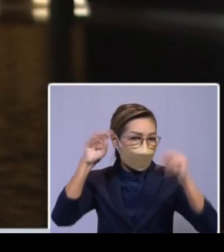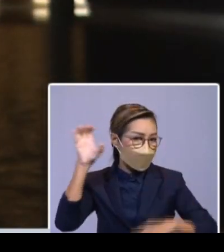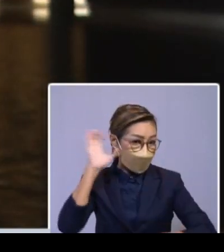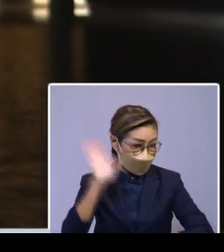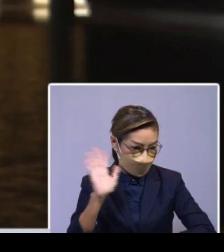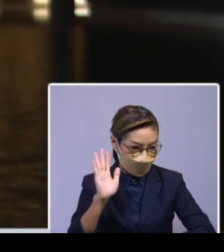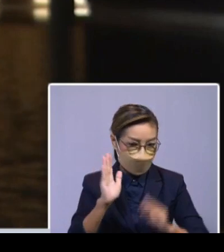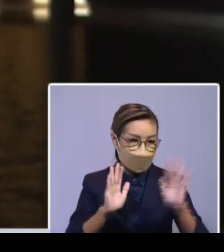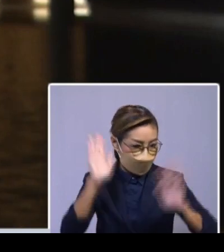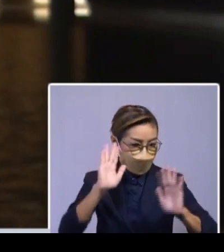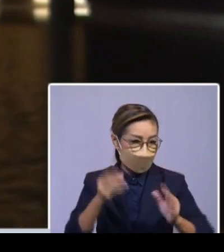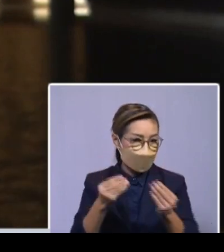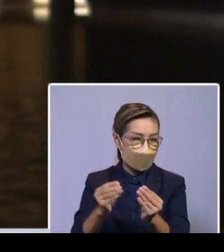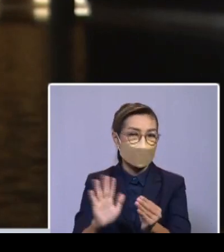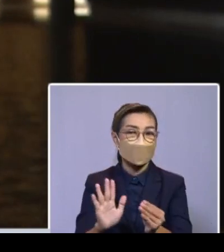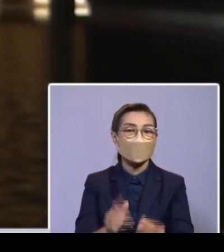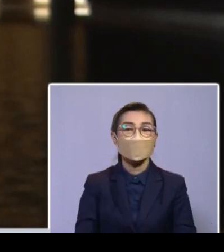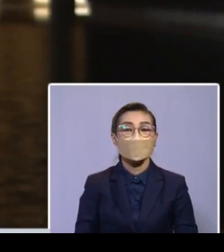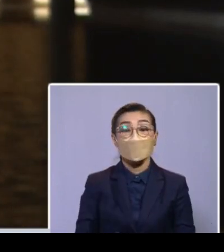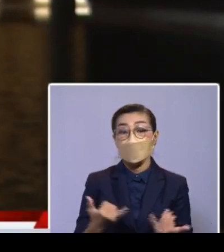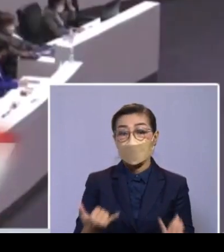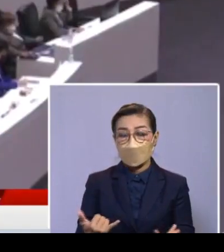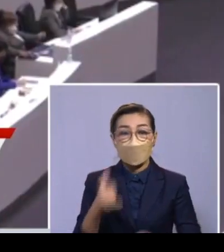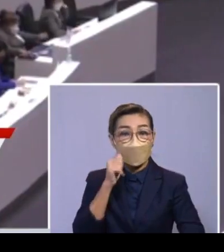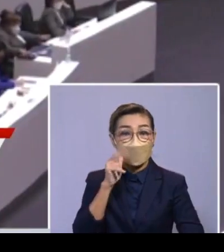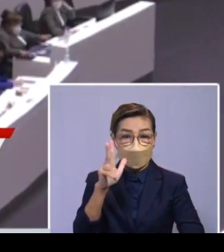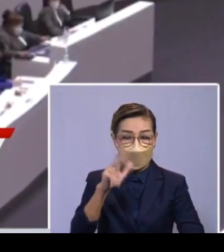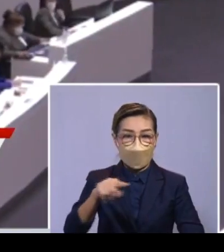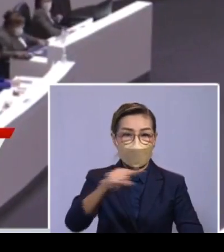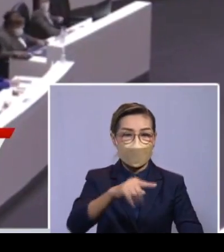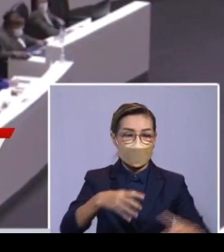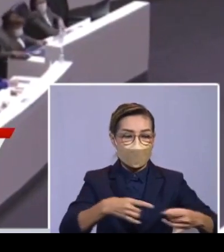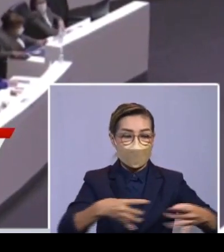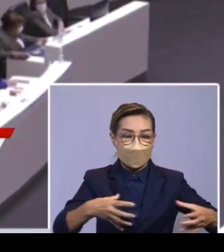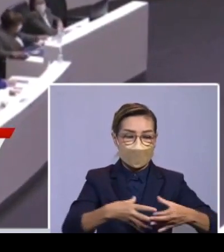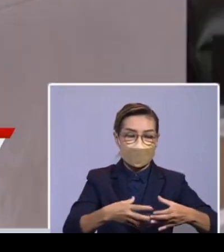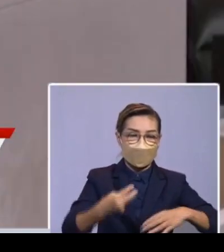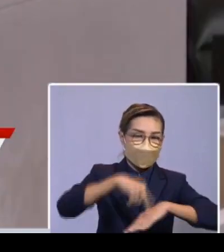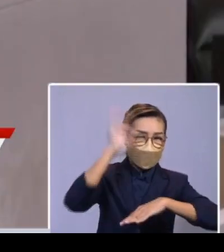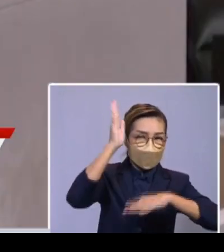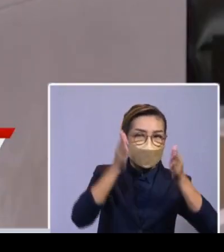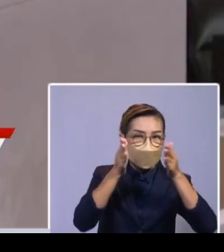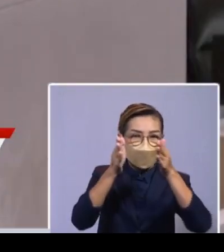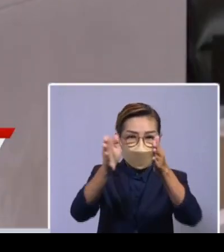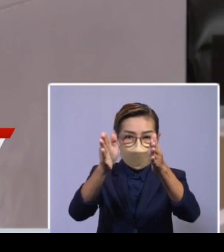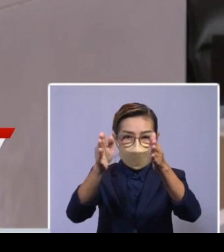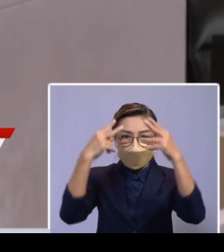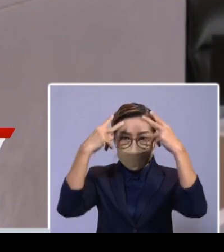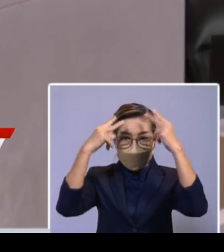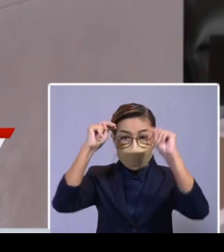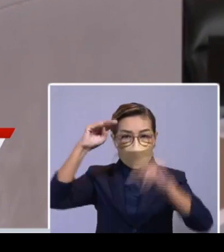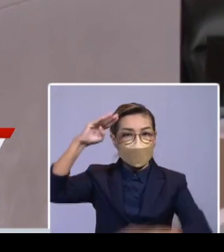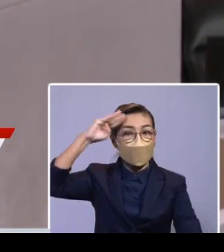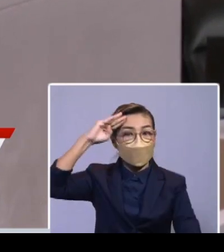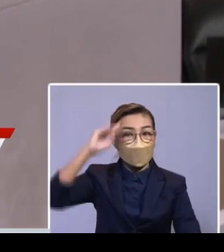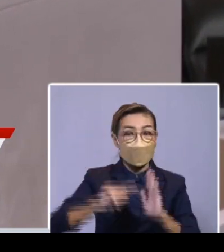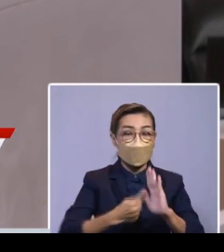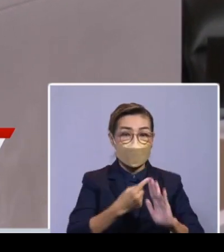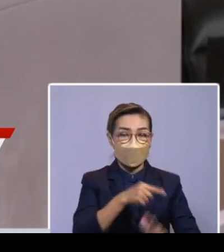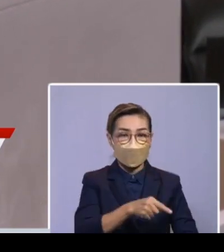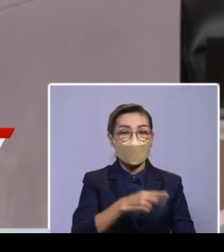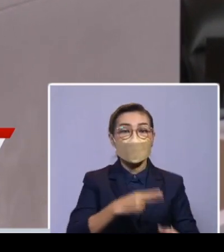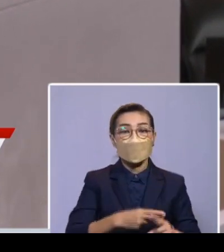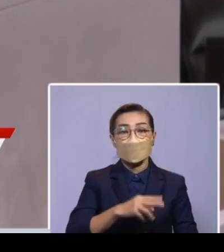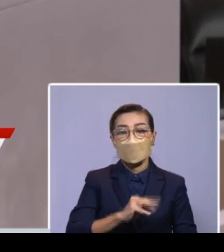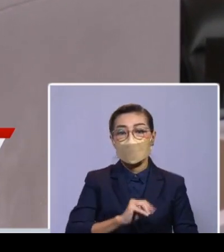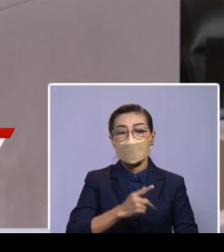การอภิปรายไม่ไว้วางใจรัฐมนตรีเป็นรายบุคคลวันที่3ฝ่ายค้านพุ่งเป้าไปที่พลเอกประยุทธ์จันทร์โอชานายกรัฐมนตรีโดยเริ่มที่นายมงคลกิจสุ